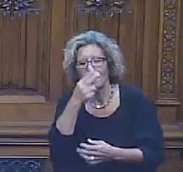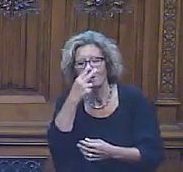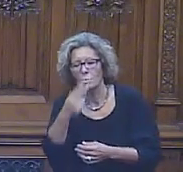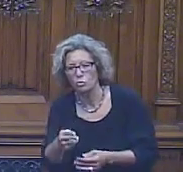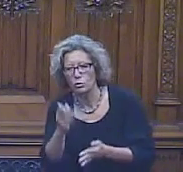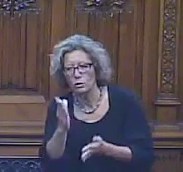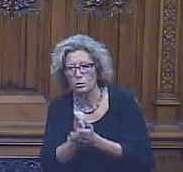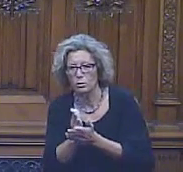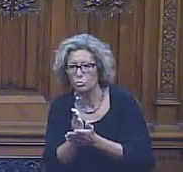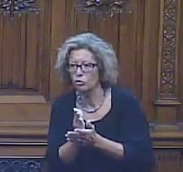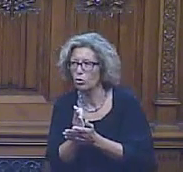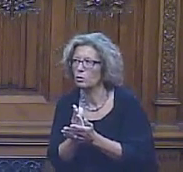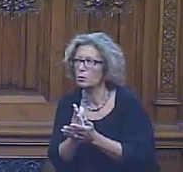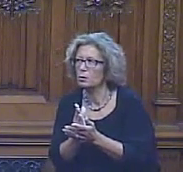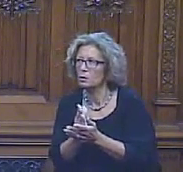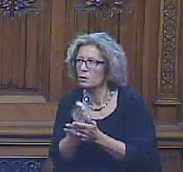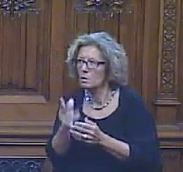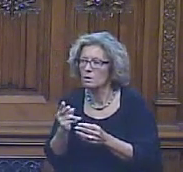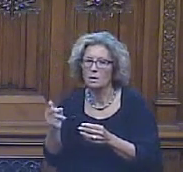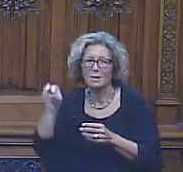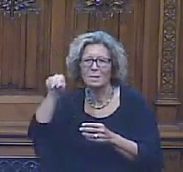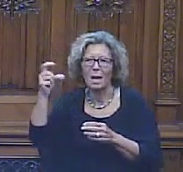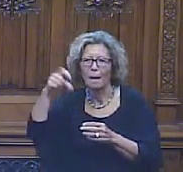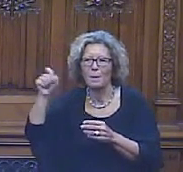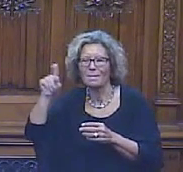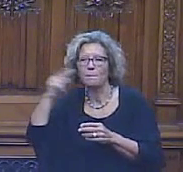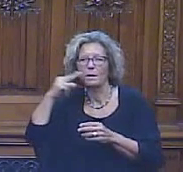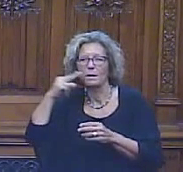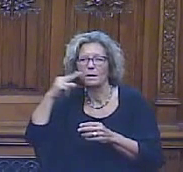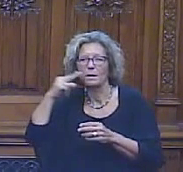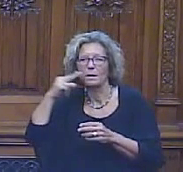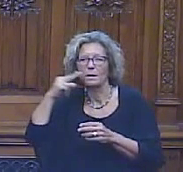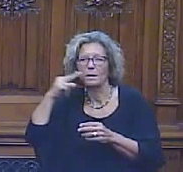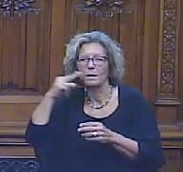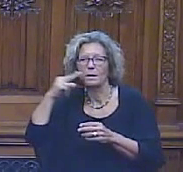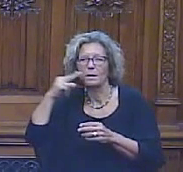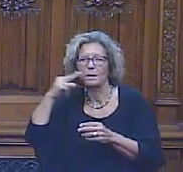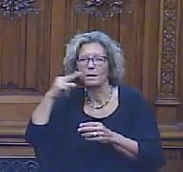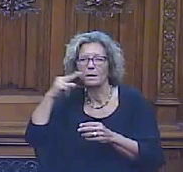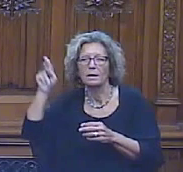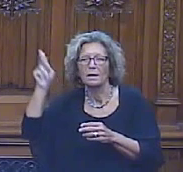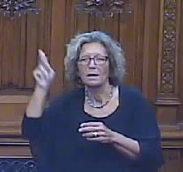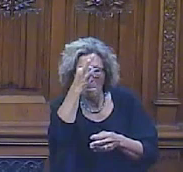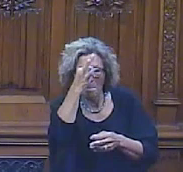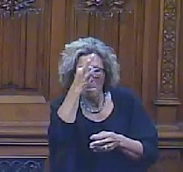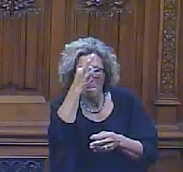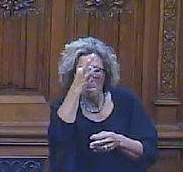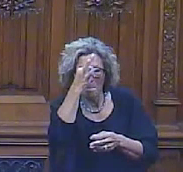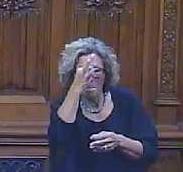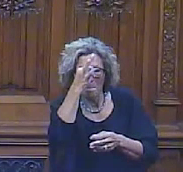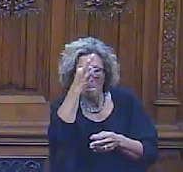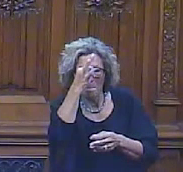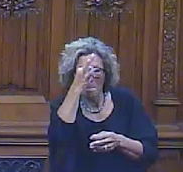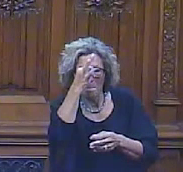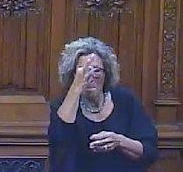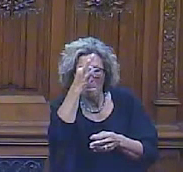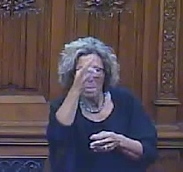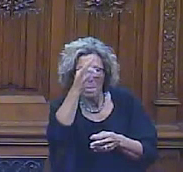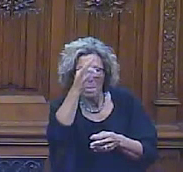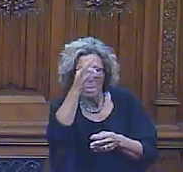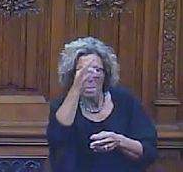habe mich schon dabei ertappt, die Carmen Nebel-Show und die Helene Fischer im Fernsehen anzuschauen. Das ist wirklich ein Zeichen